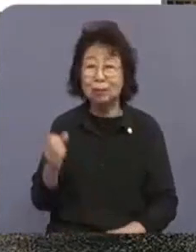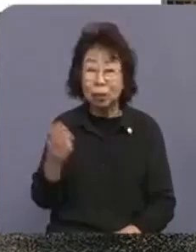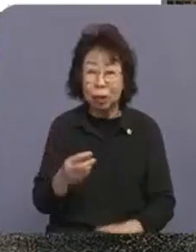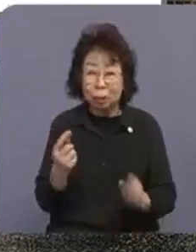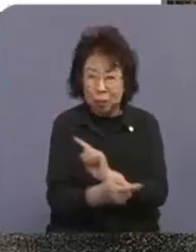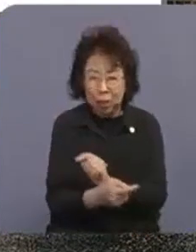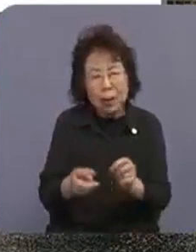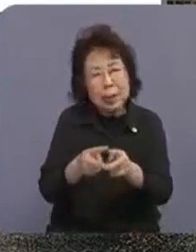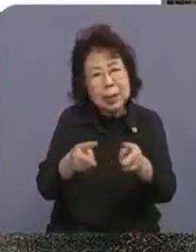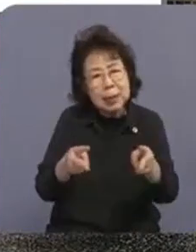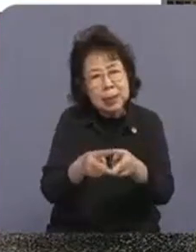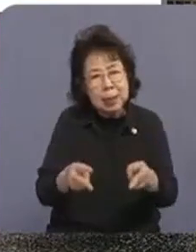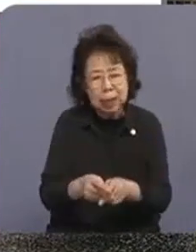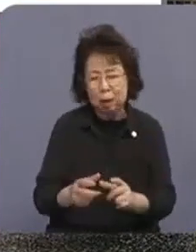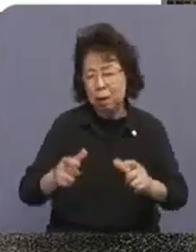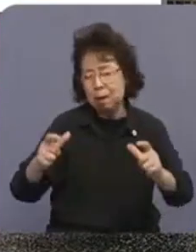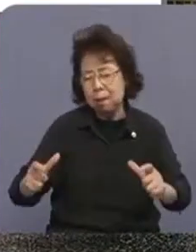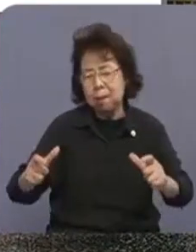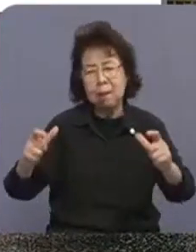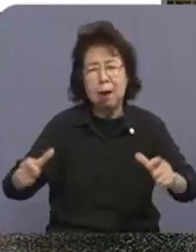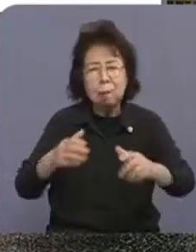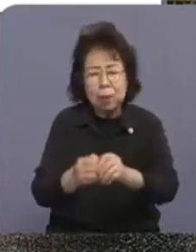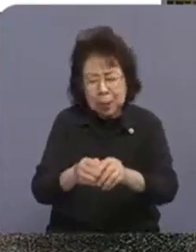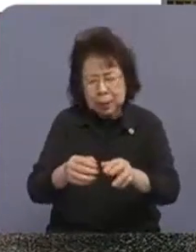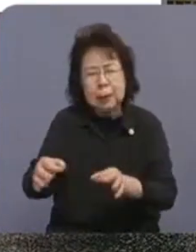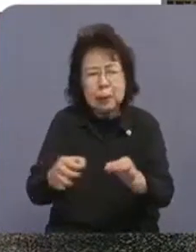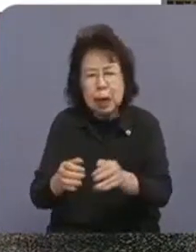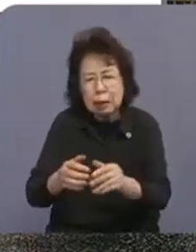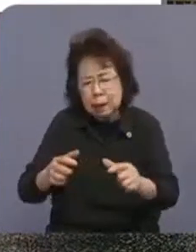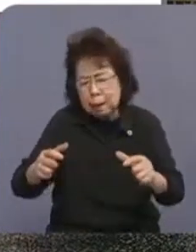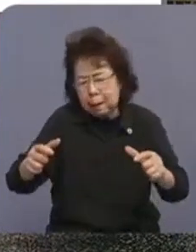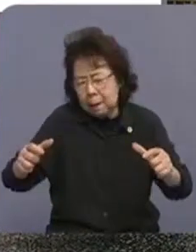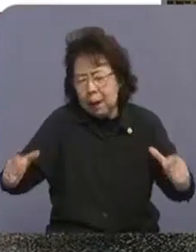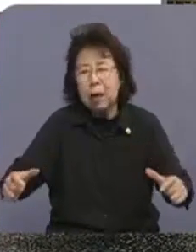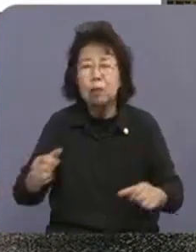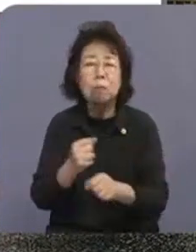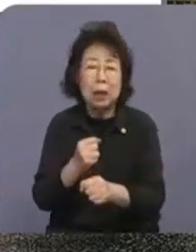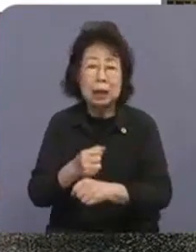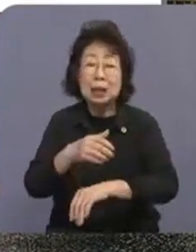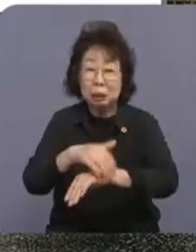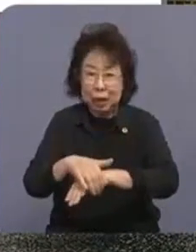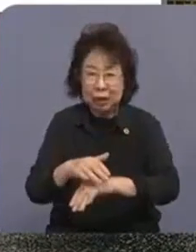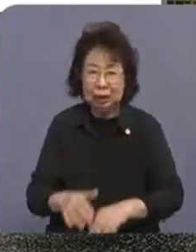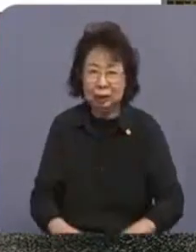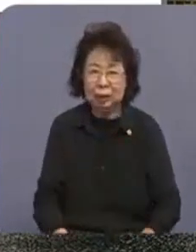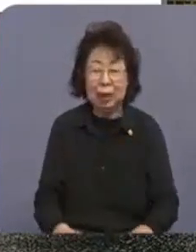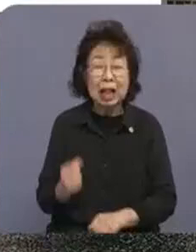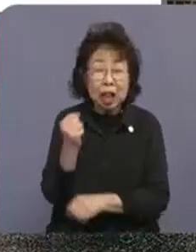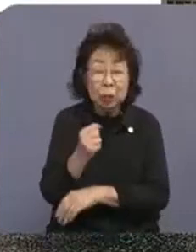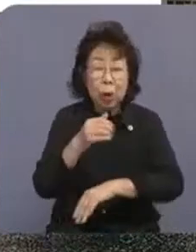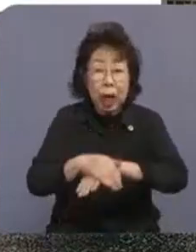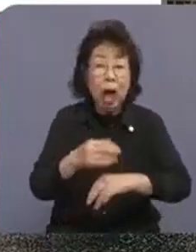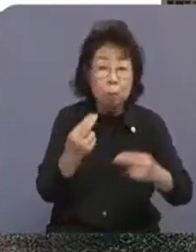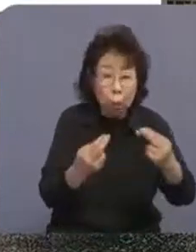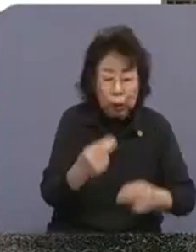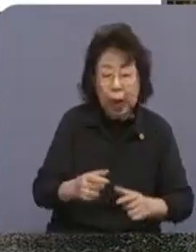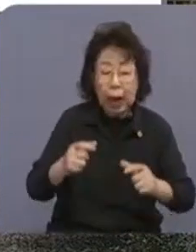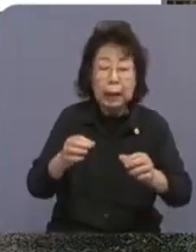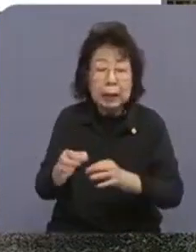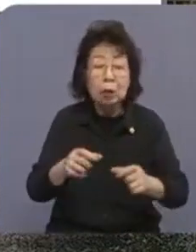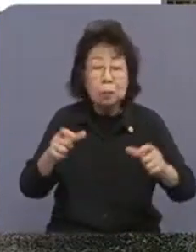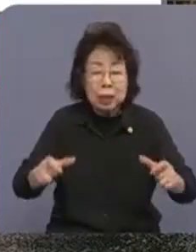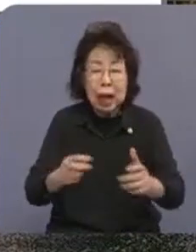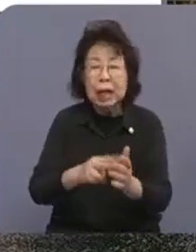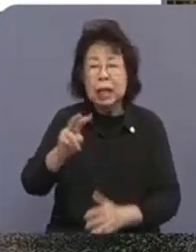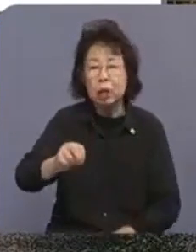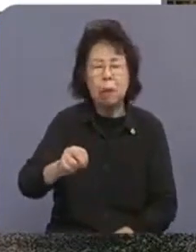2층 14미리 저층 상가가 길고 빼곡하게 들어섭니다 기존 계획 대보다 상업 시설이